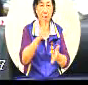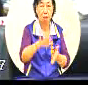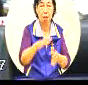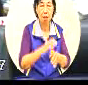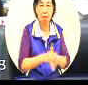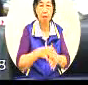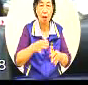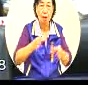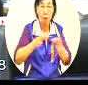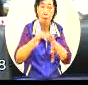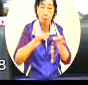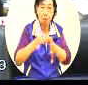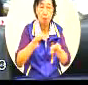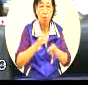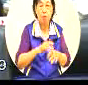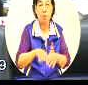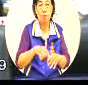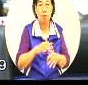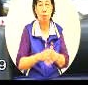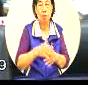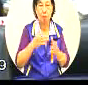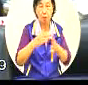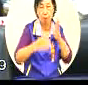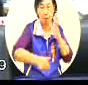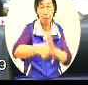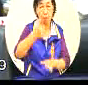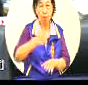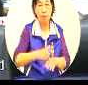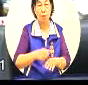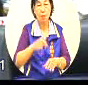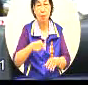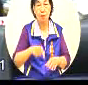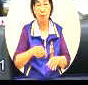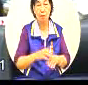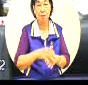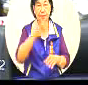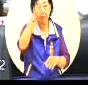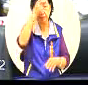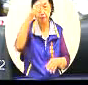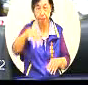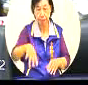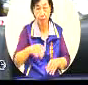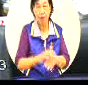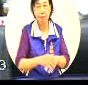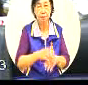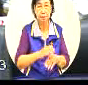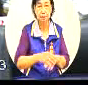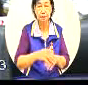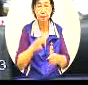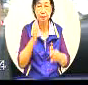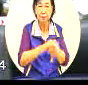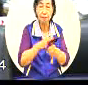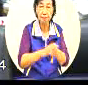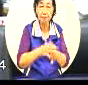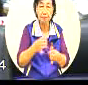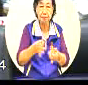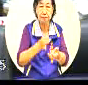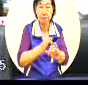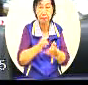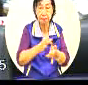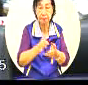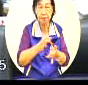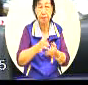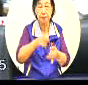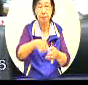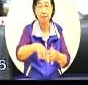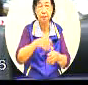来讲，本席最后建议就是说，市长针对于我们的警察局的经费，我们不希望再看到所谓的监视器。我